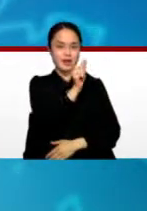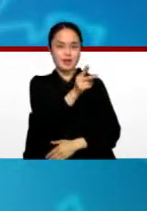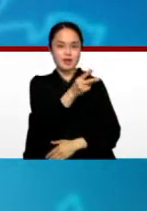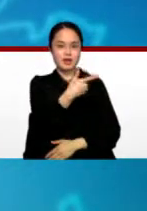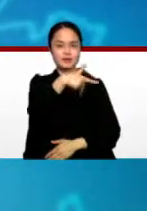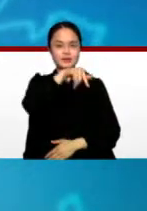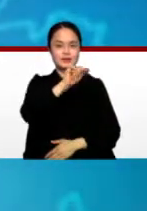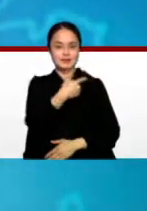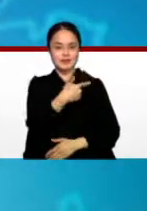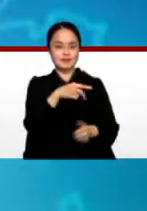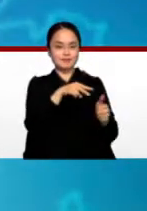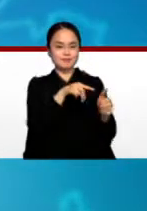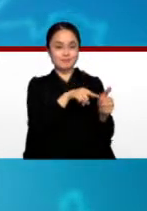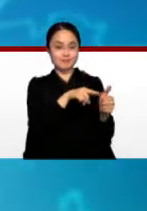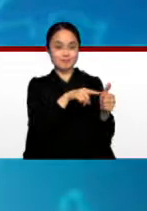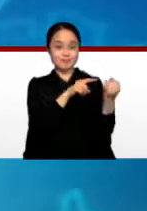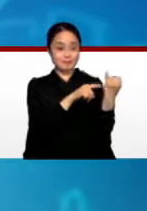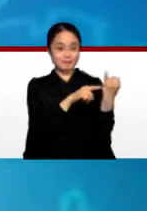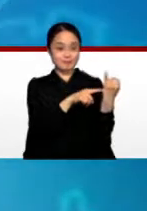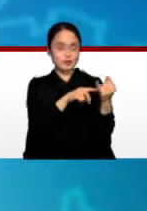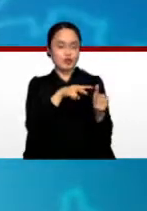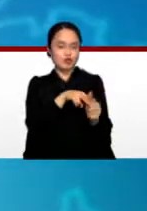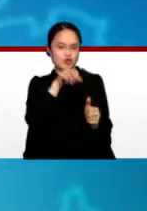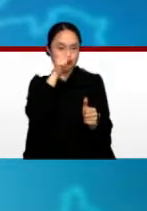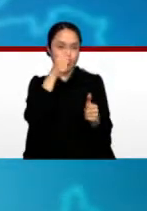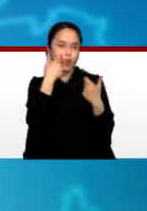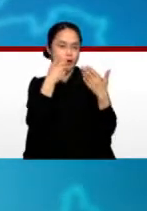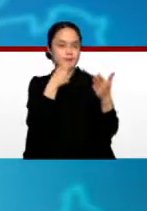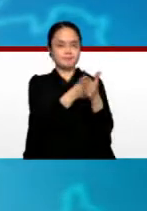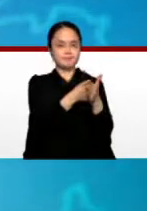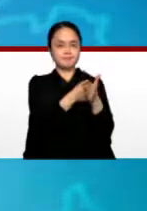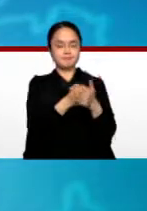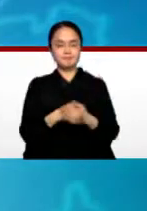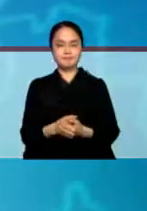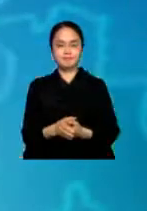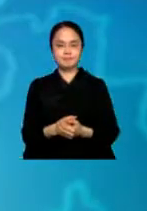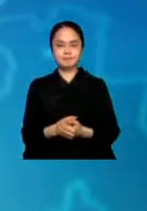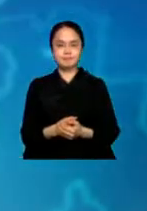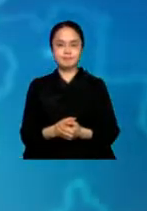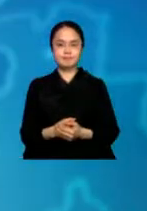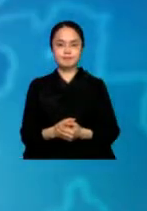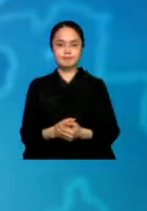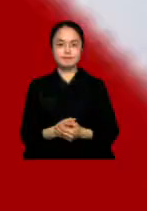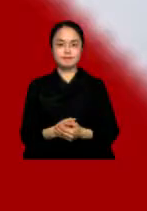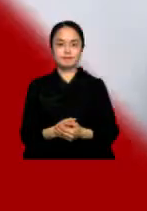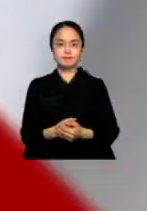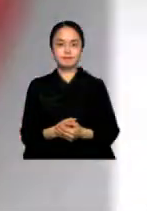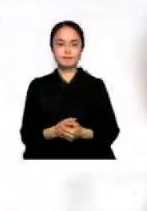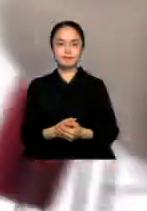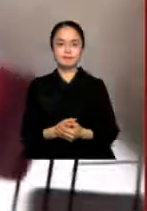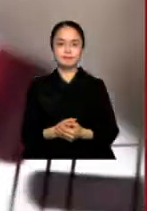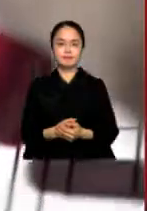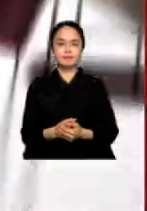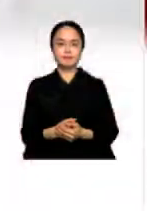공식화했습니다. 송파의 품격과 가치를 높이겠다고 강조했습니다. 태윤형 기자입니다.